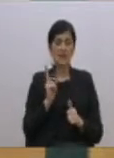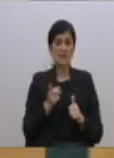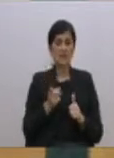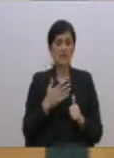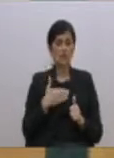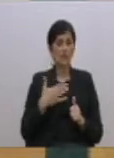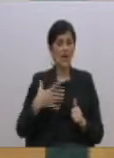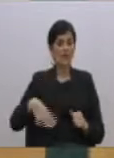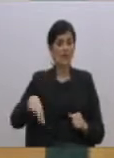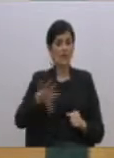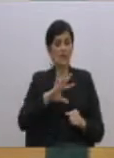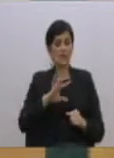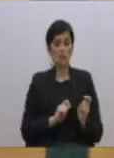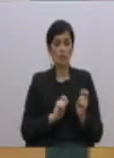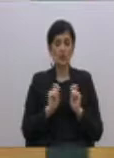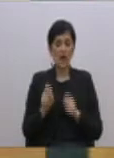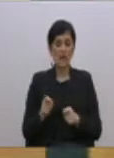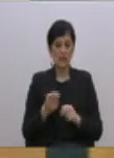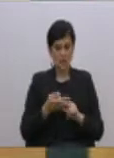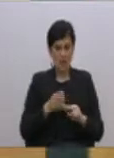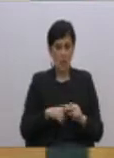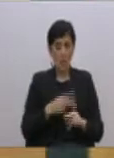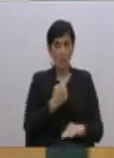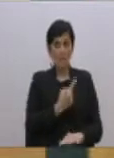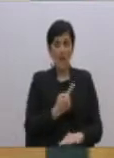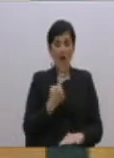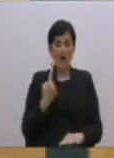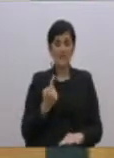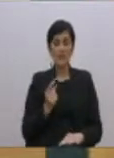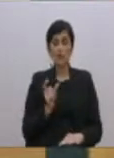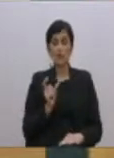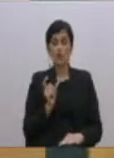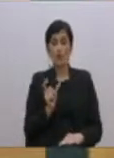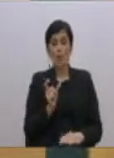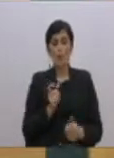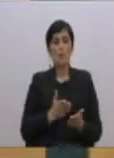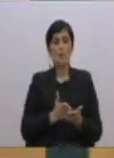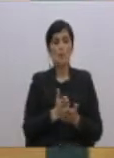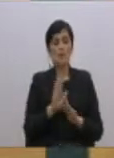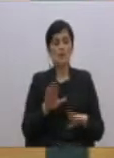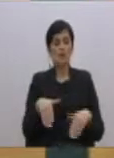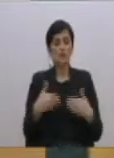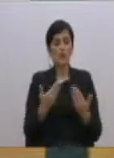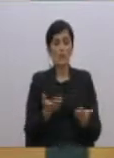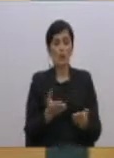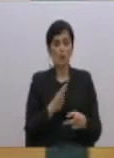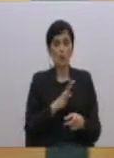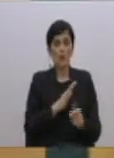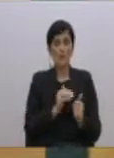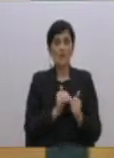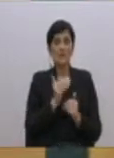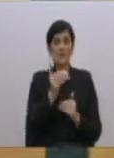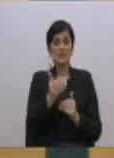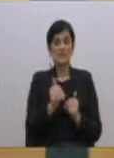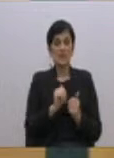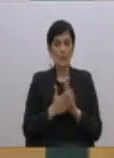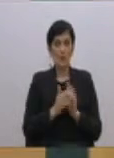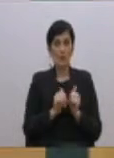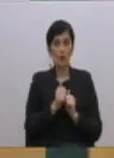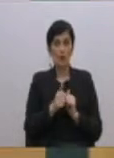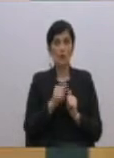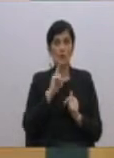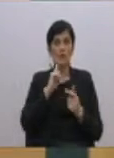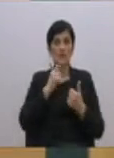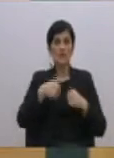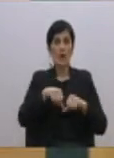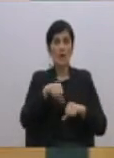un cuierni status cadacema, se este componentat, da principa ce am tavaze bulirico, țina pirobarom, muhtarico, sapcio, sarte